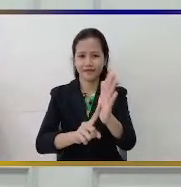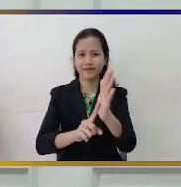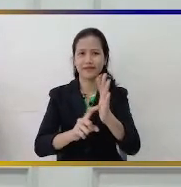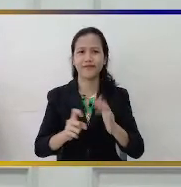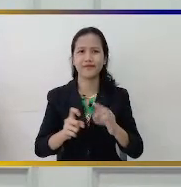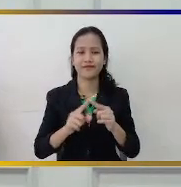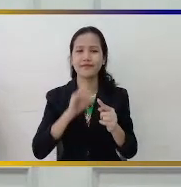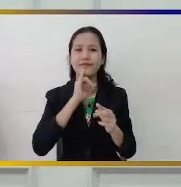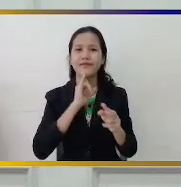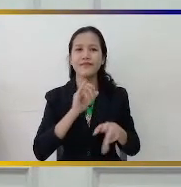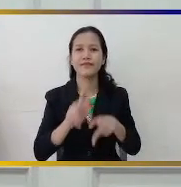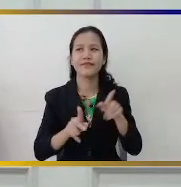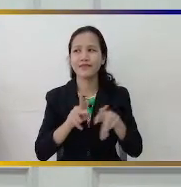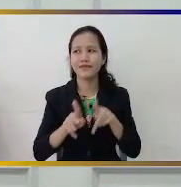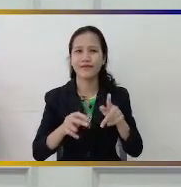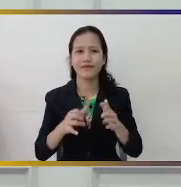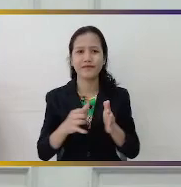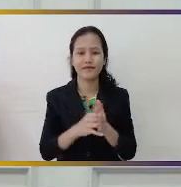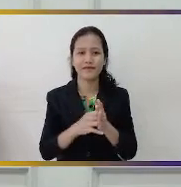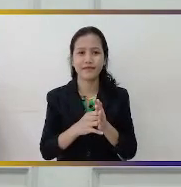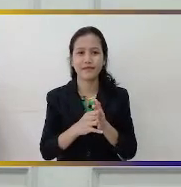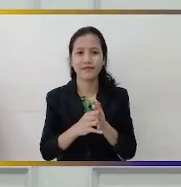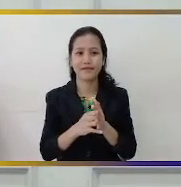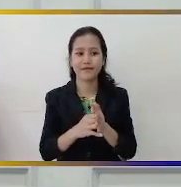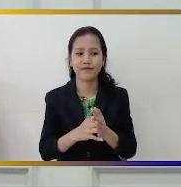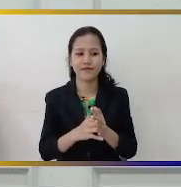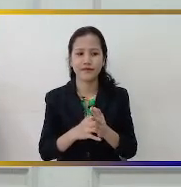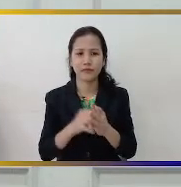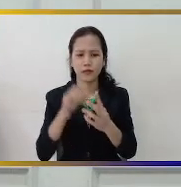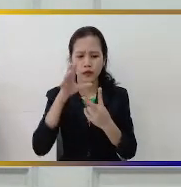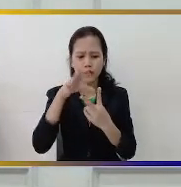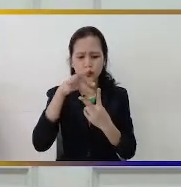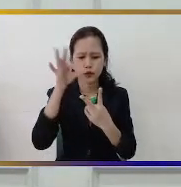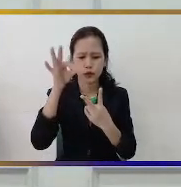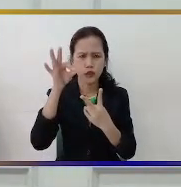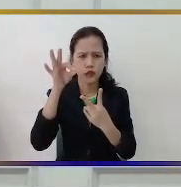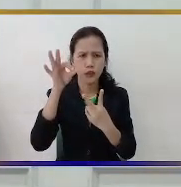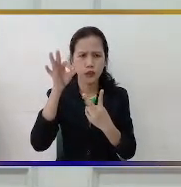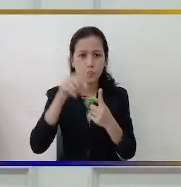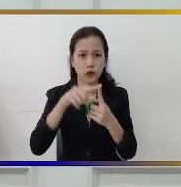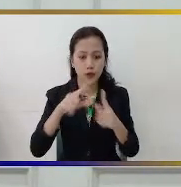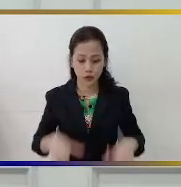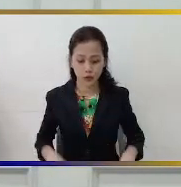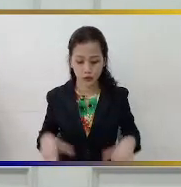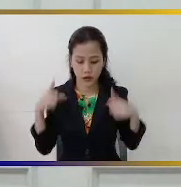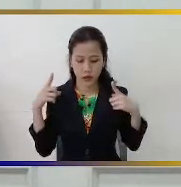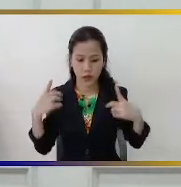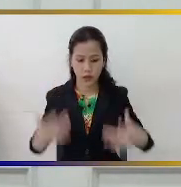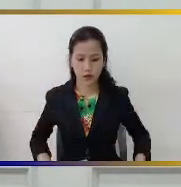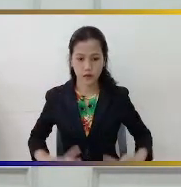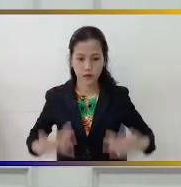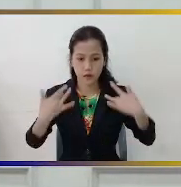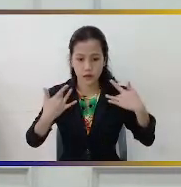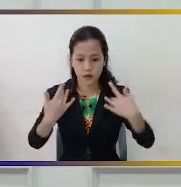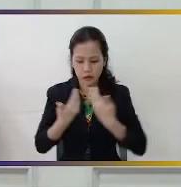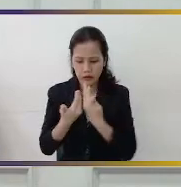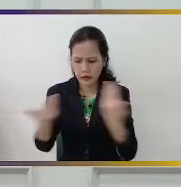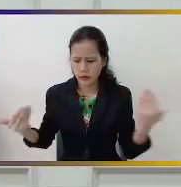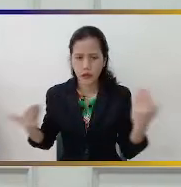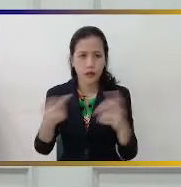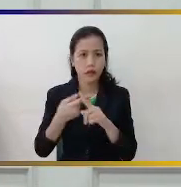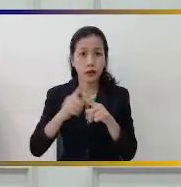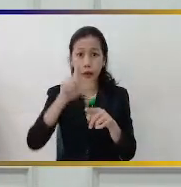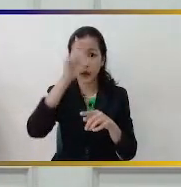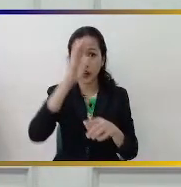mga Israelites, sa mga tao po ng Diyos, is that choosing to live a life apart from God is making a commitment to